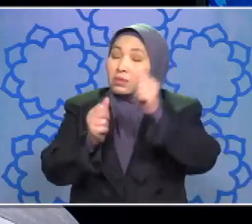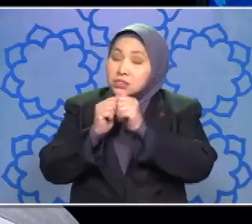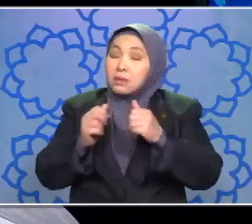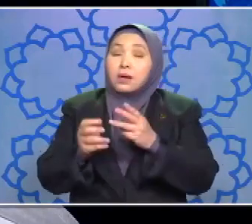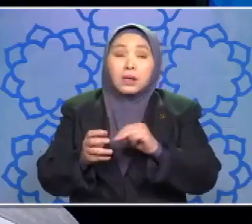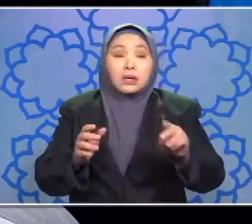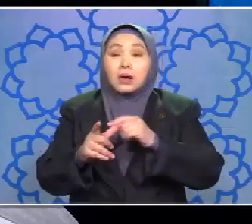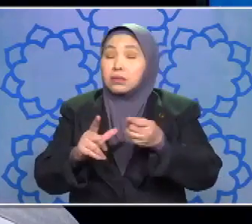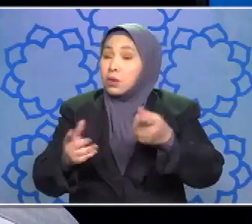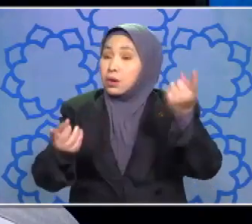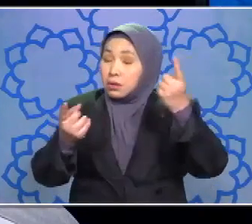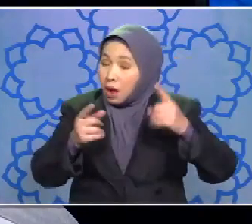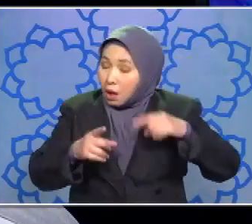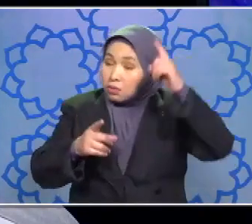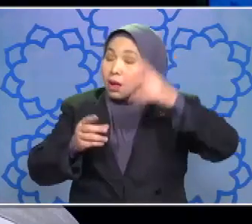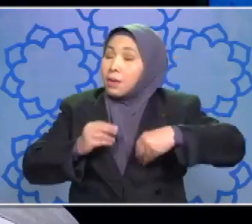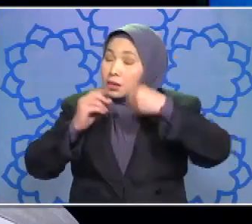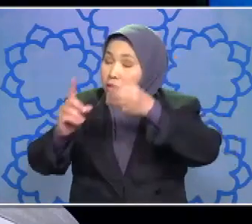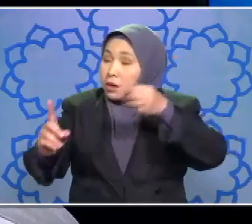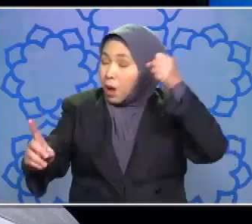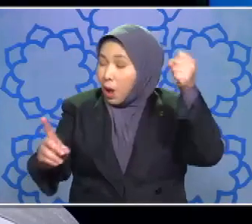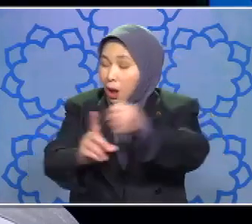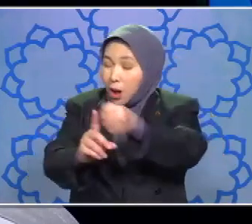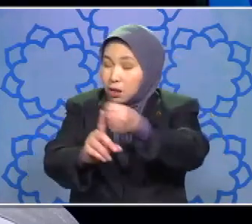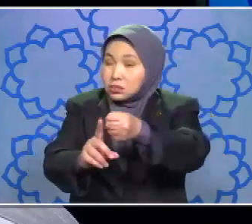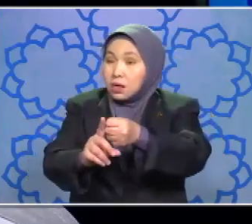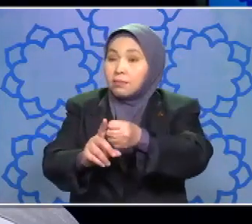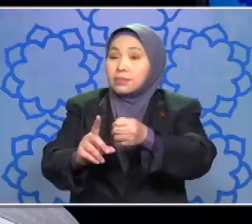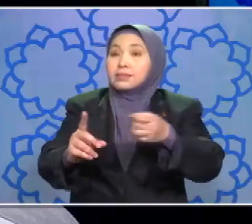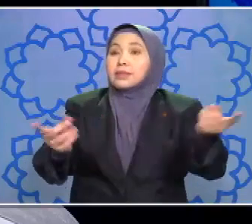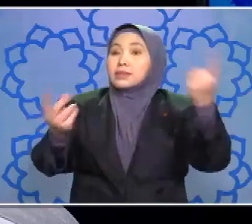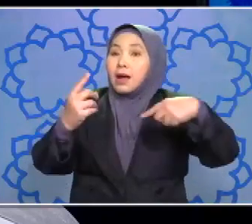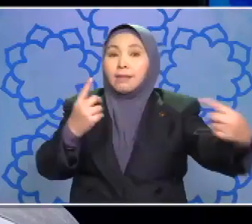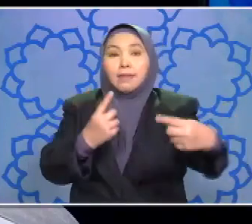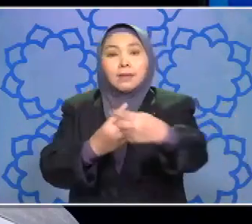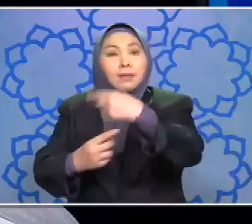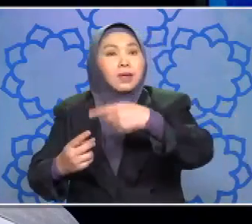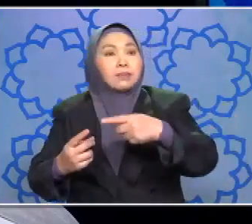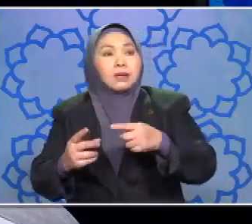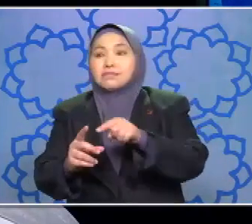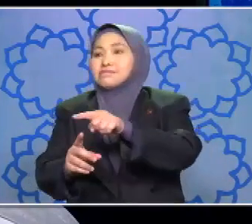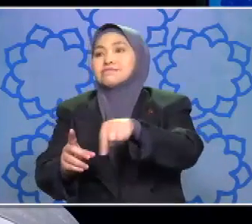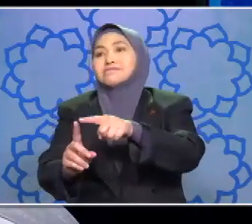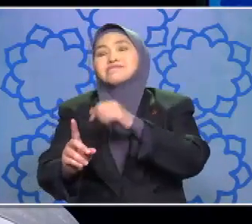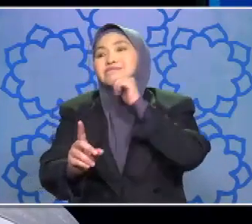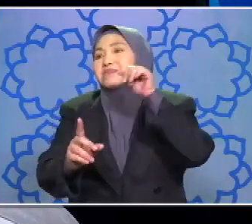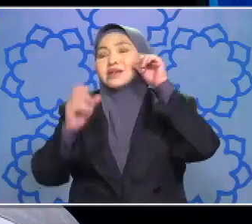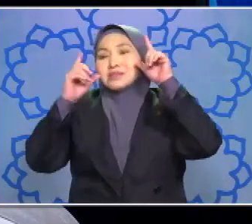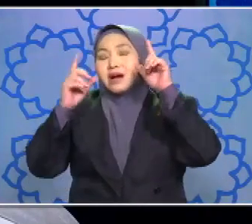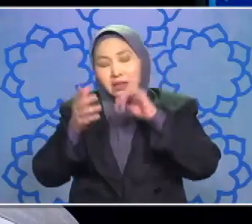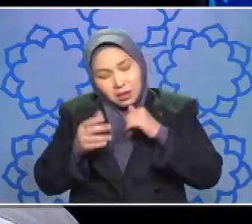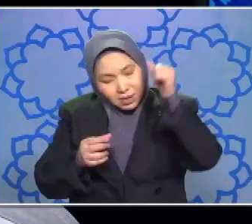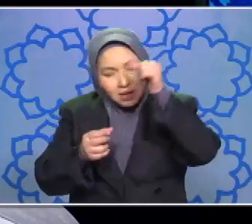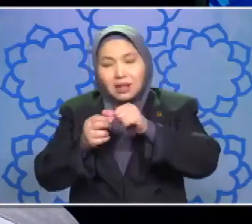terhadap datangnya azab kepada mereka daripada arah yang tidak mereka sedari. Ini adalah peringatan Allah kepada kita, ya.